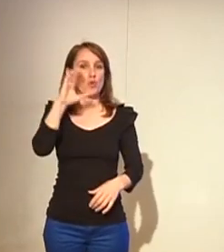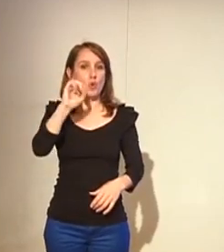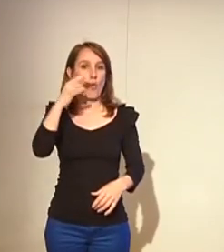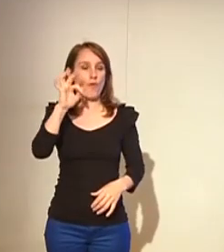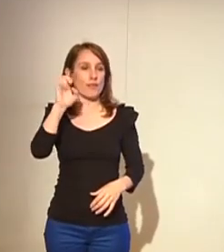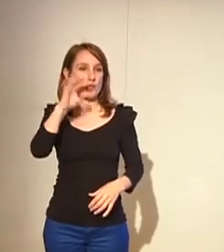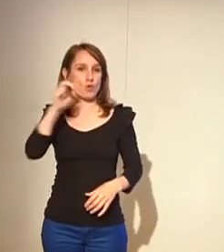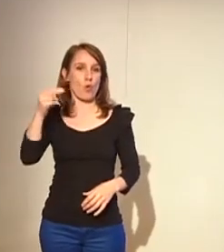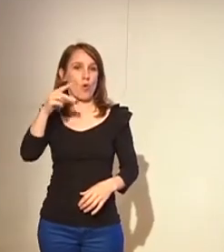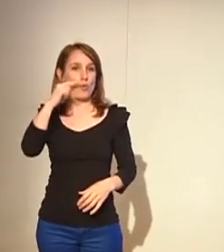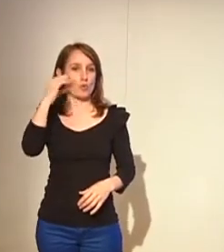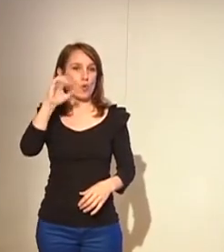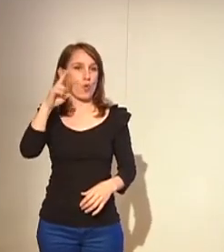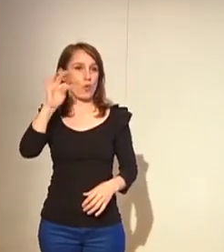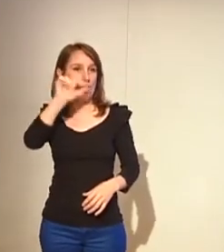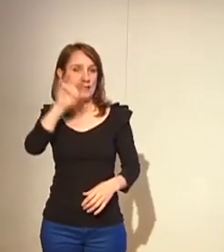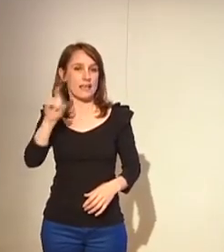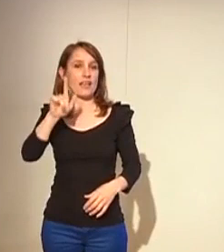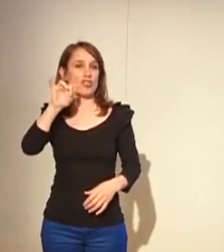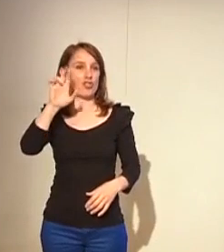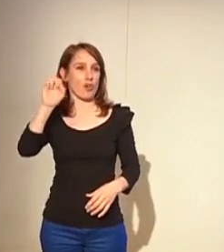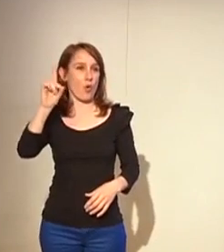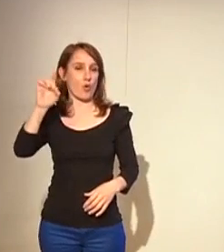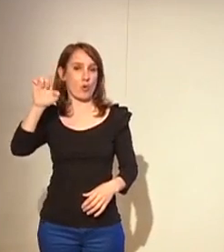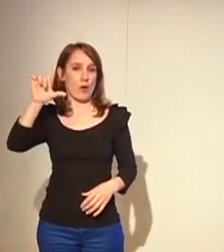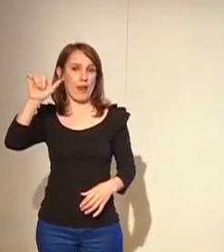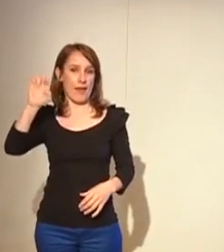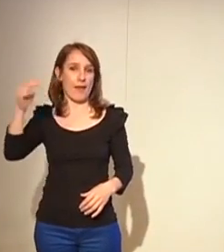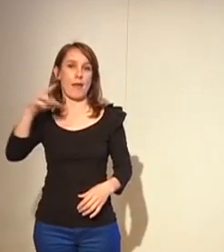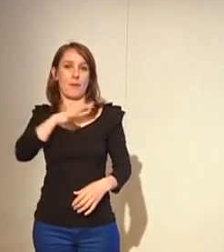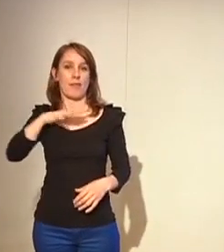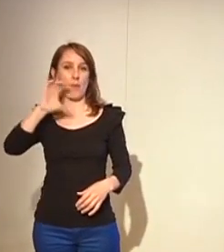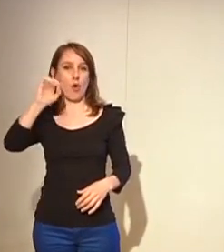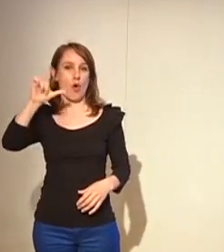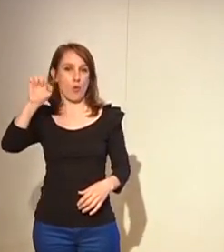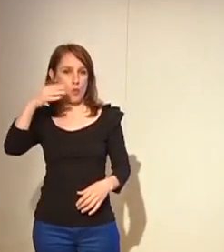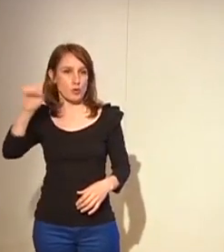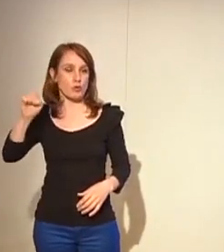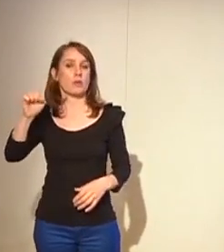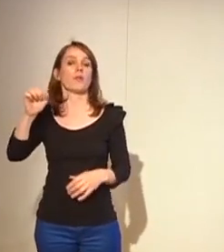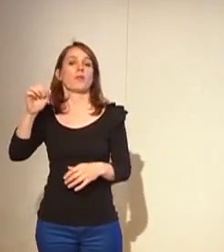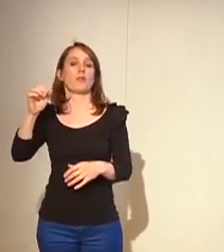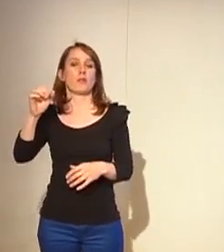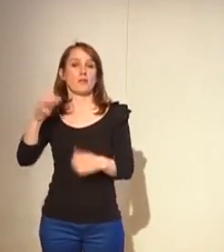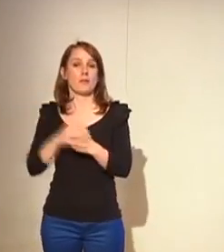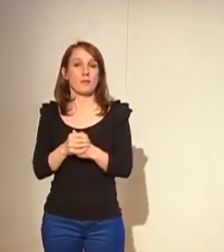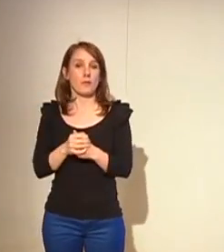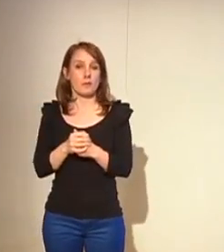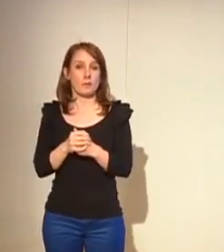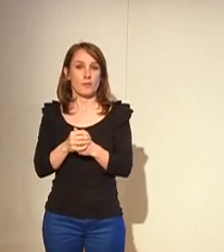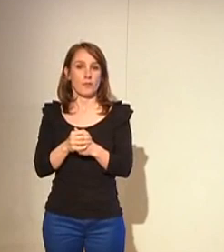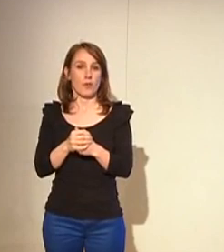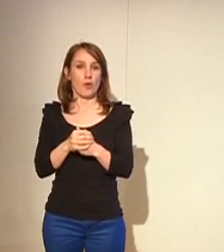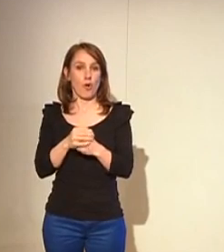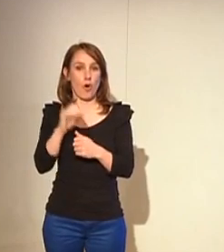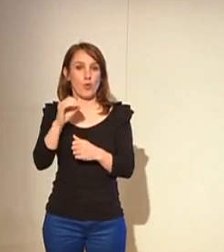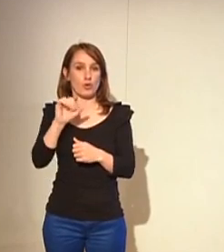monsieur Coutaz madame girudelin monsieur solldeville madamemos pour le groupe umud Société Civile